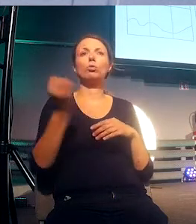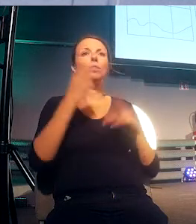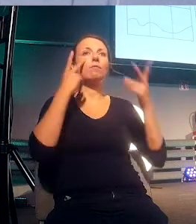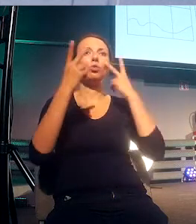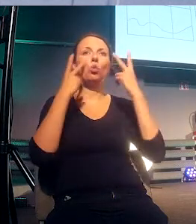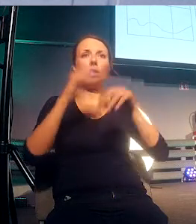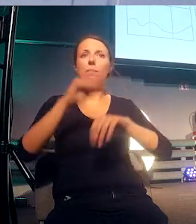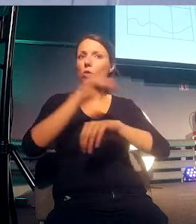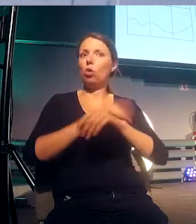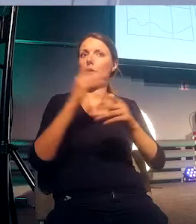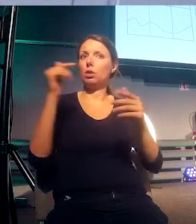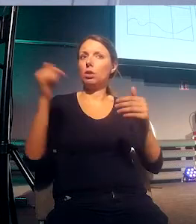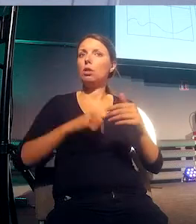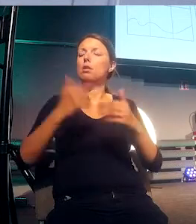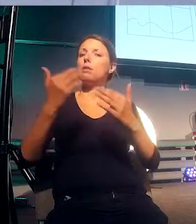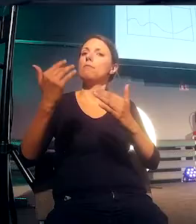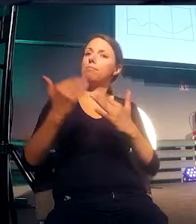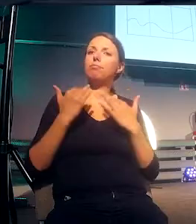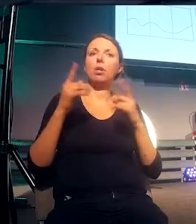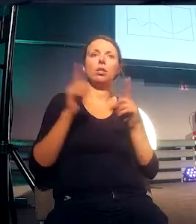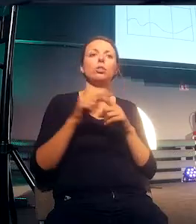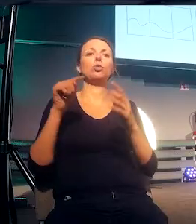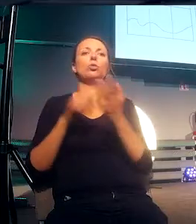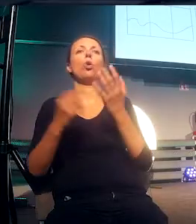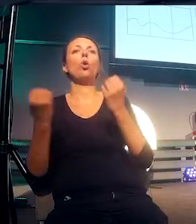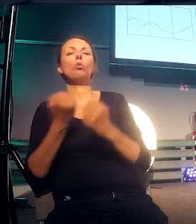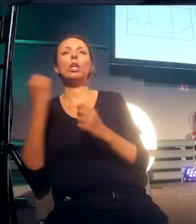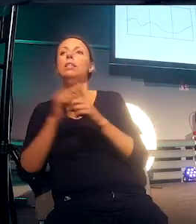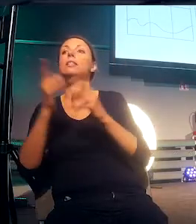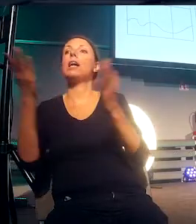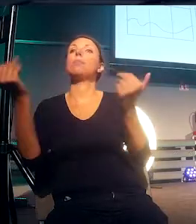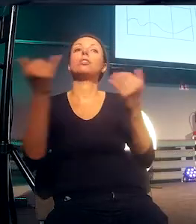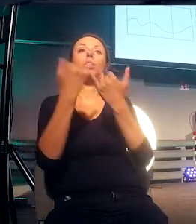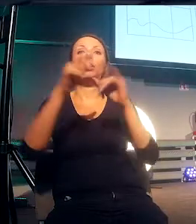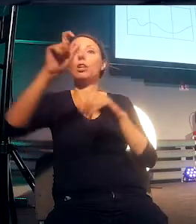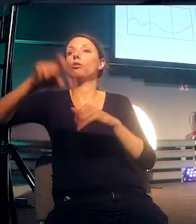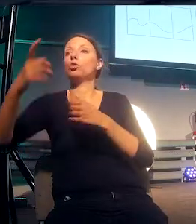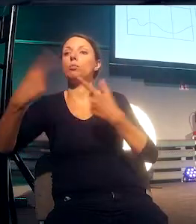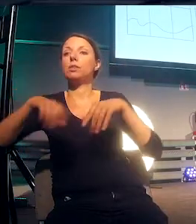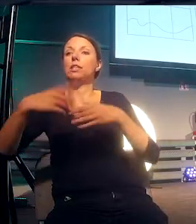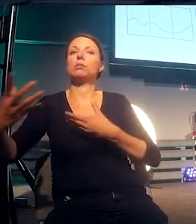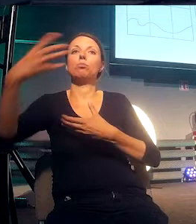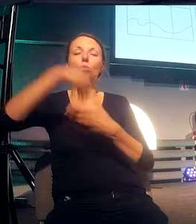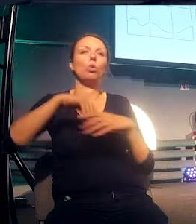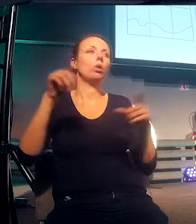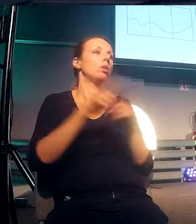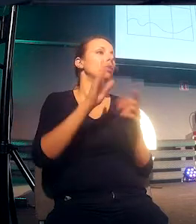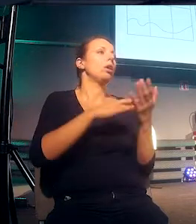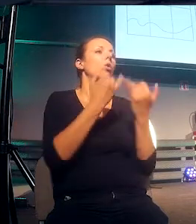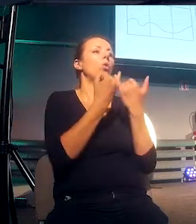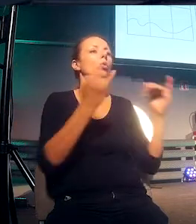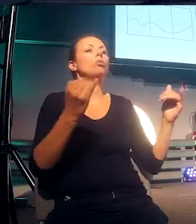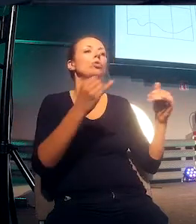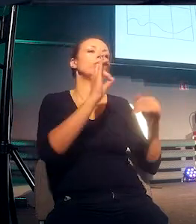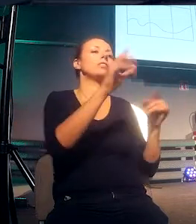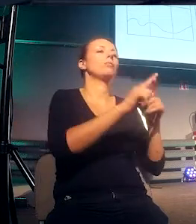wizualnych i zapraszać inne osoby z zespołu, typu przedstawicieli i technologii